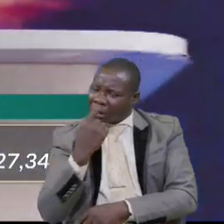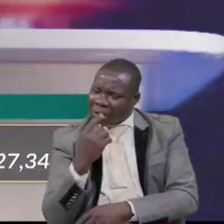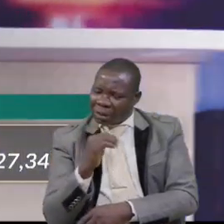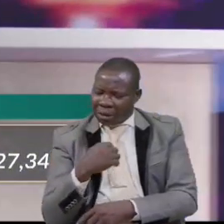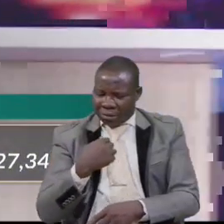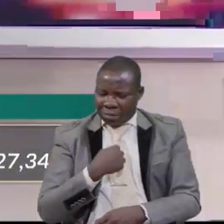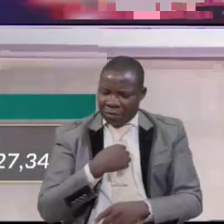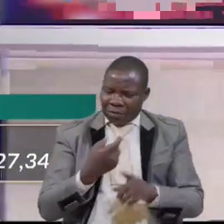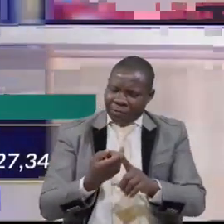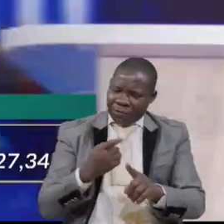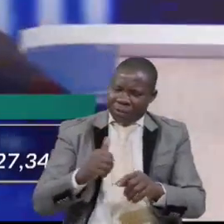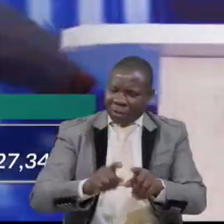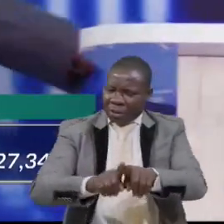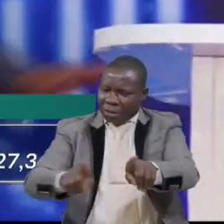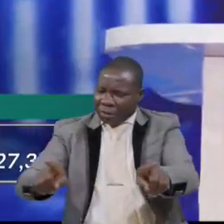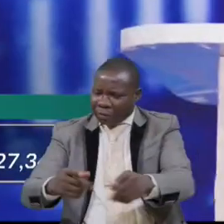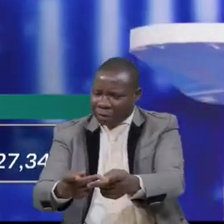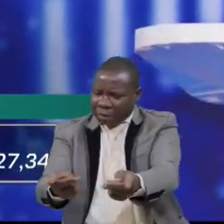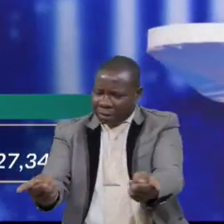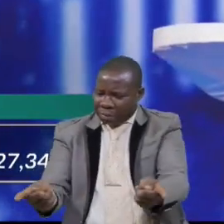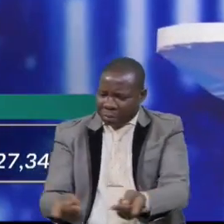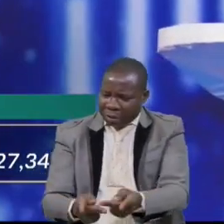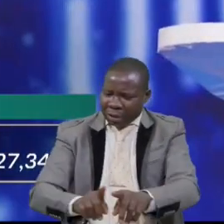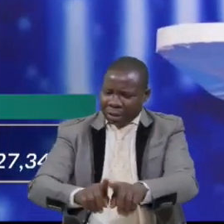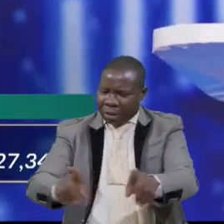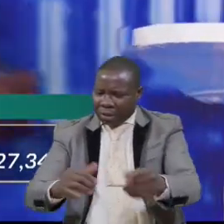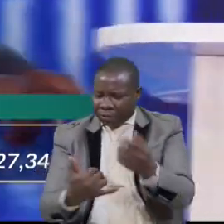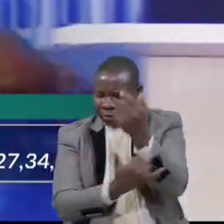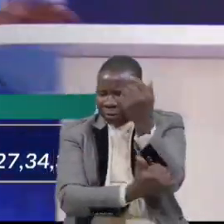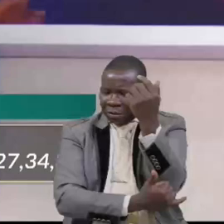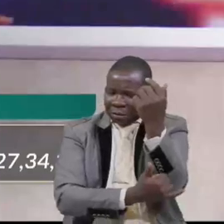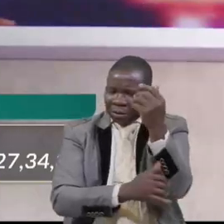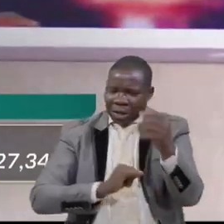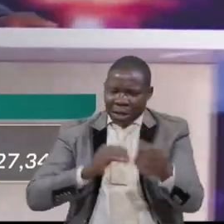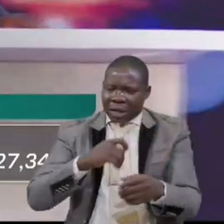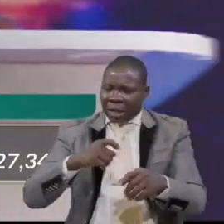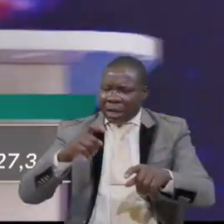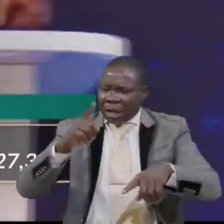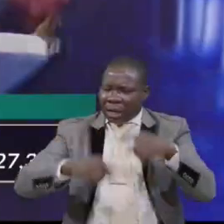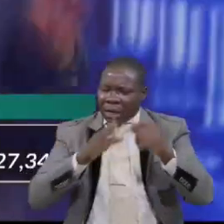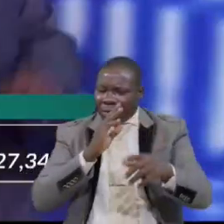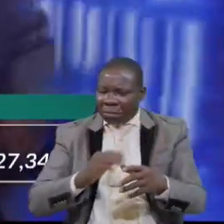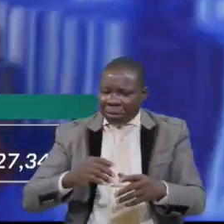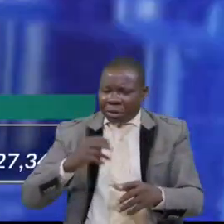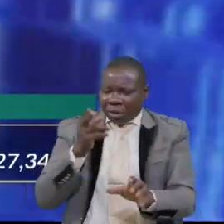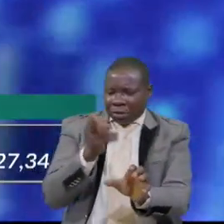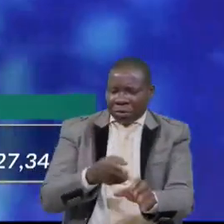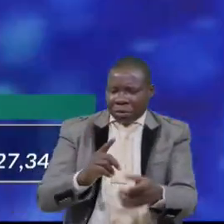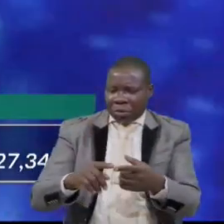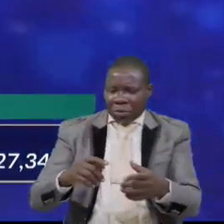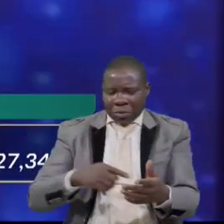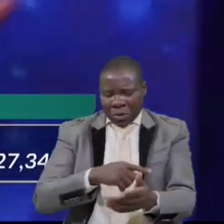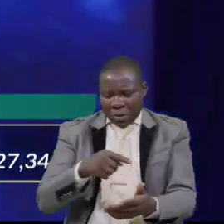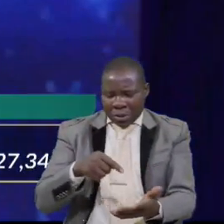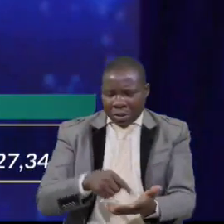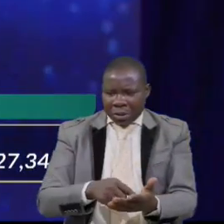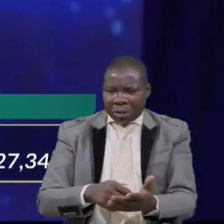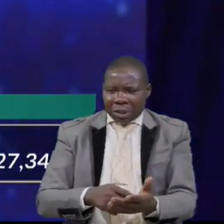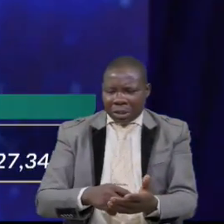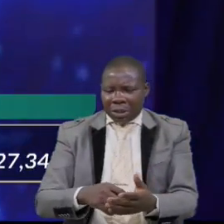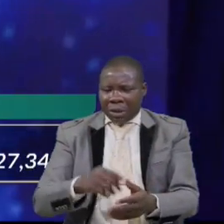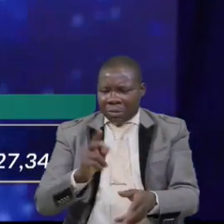personnes et je ne dois pas me conformer à ce ces choses de Babylone mais Daniel résolut dans son cœur